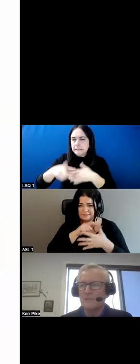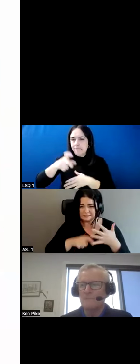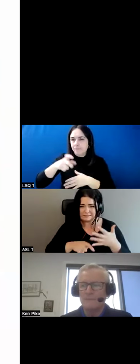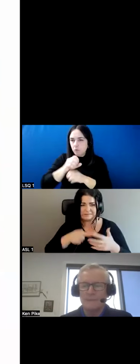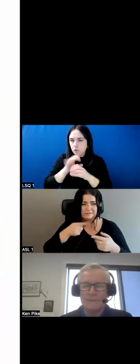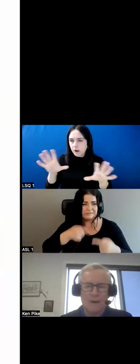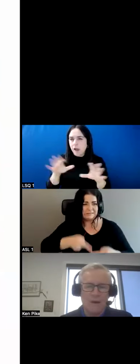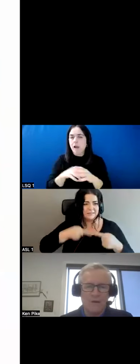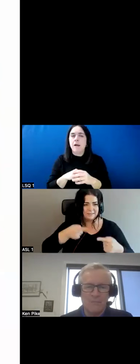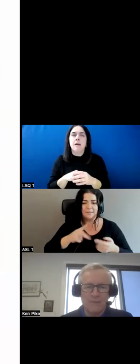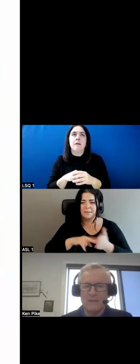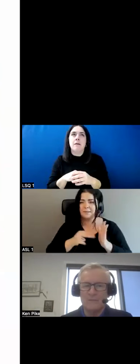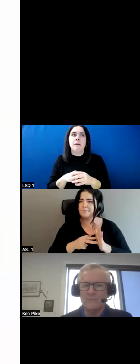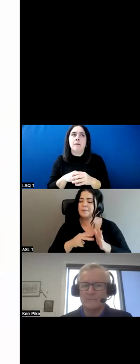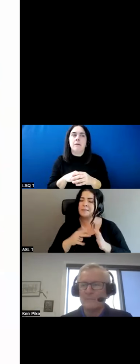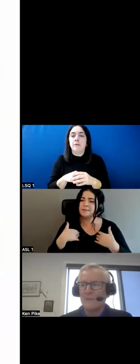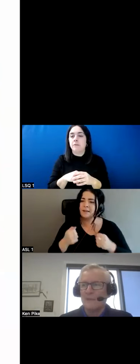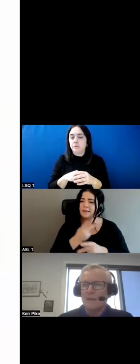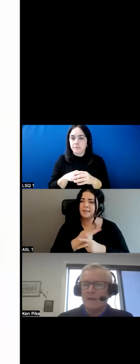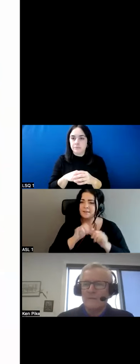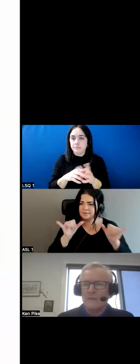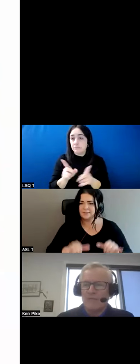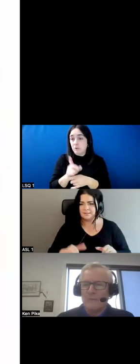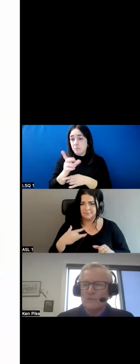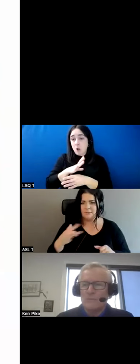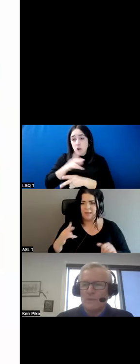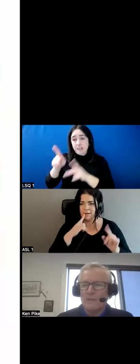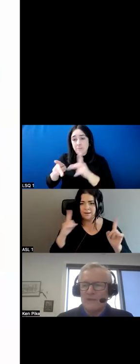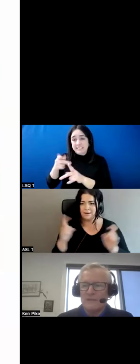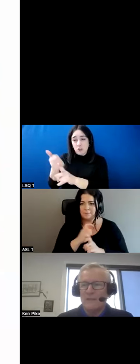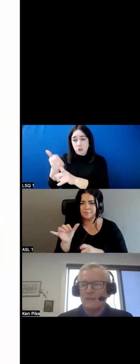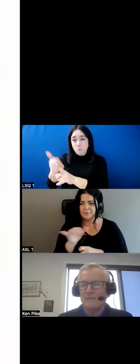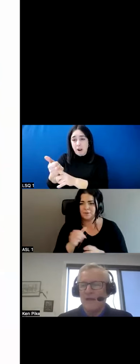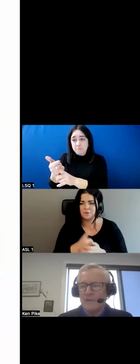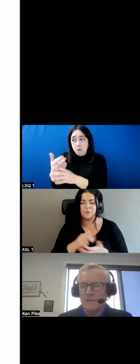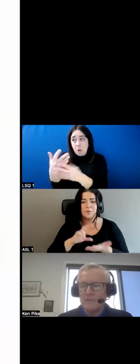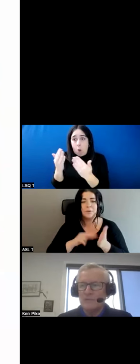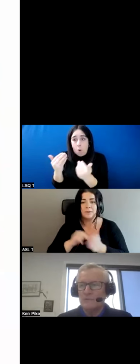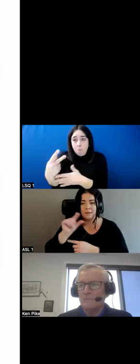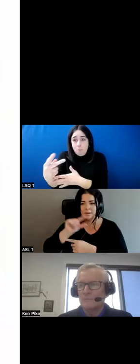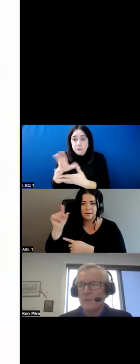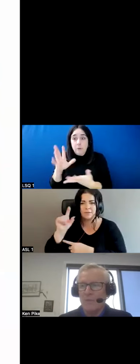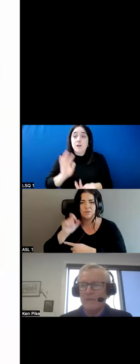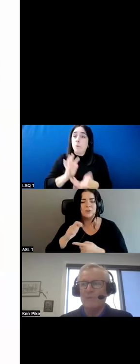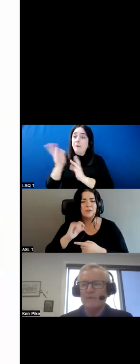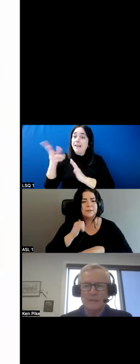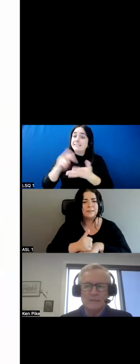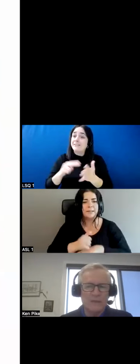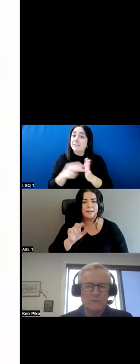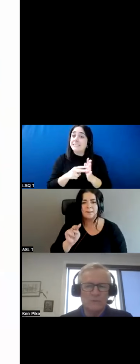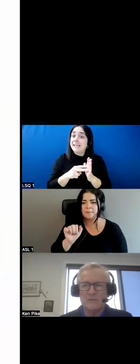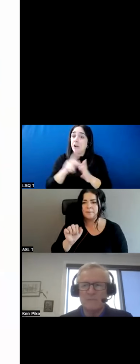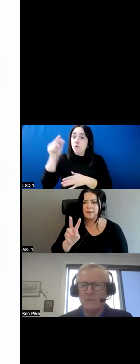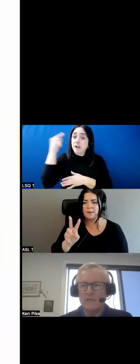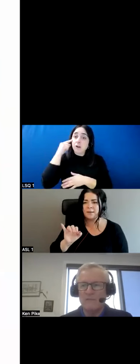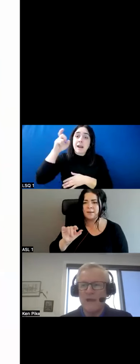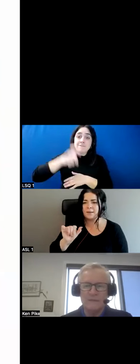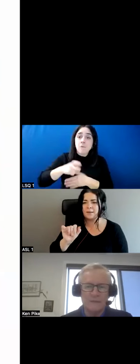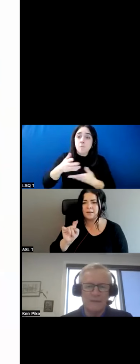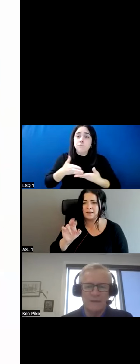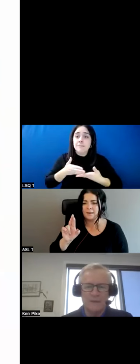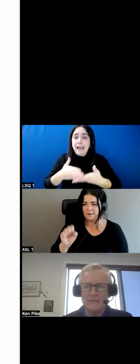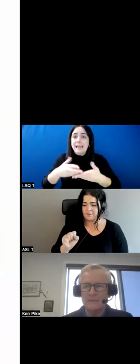de santé sont complexes et certaines personnes ont aussi des besoins complexes. Le gouvernement devrait investir dans des navigateurs pour aider les personnes